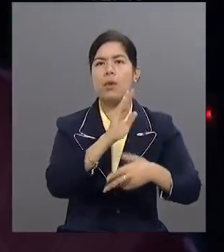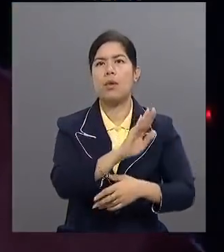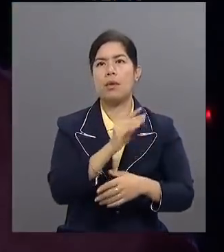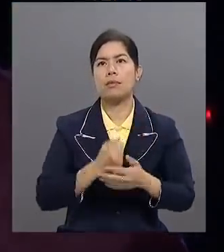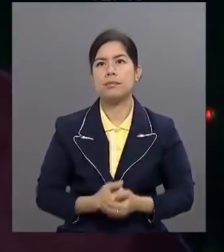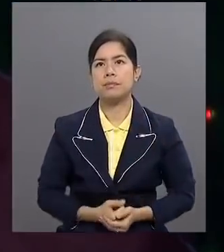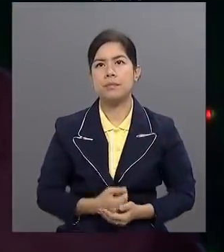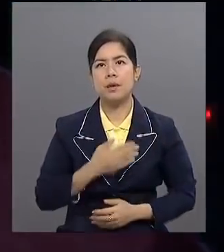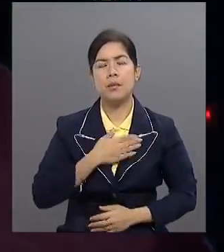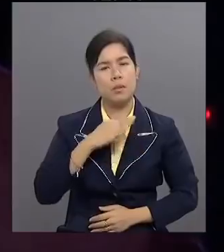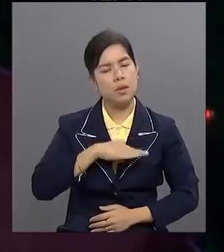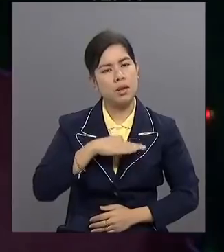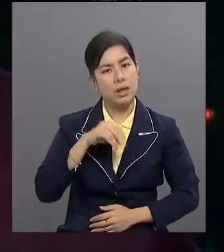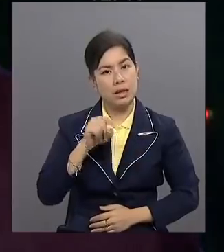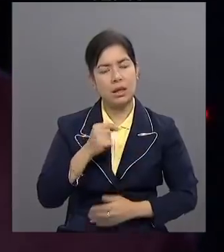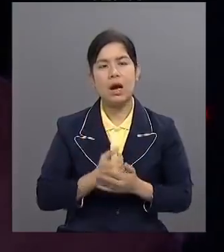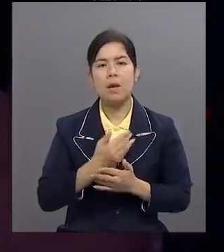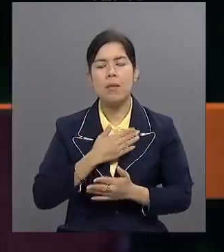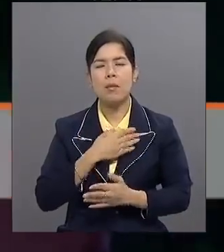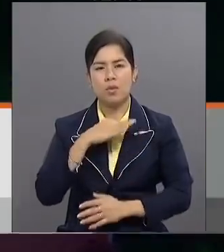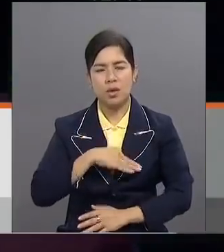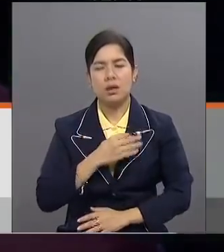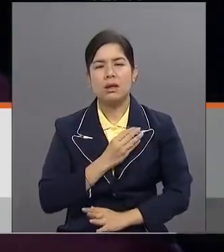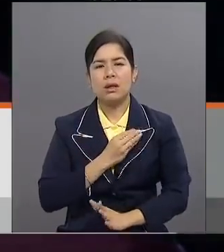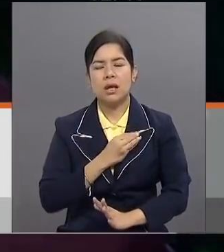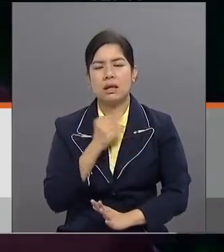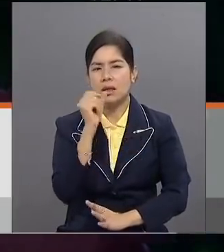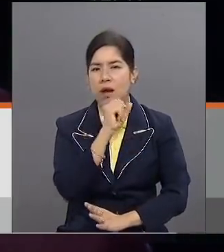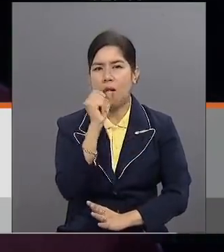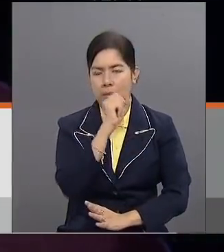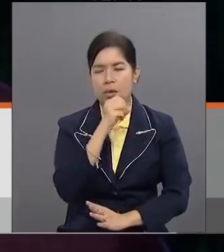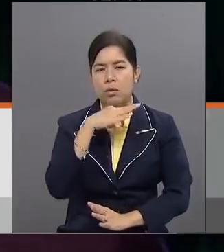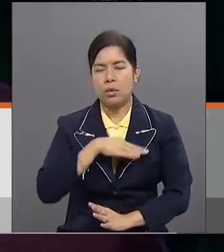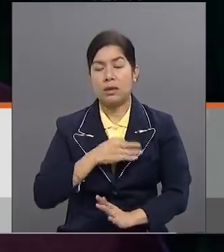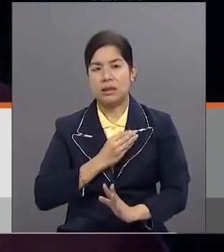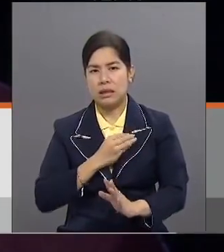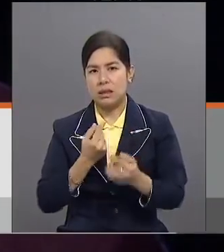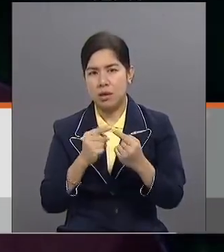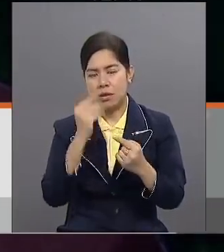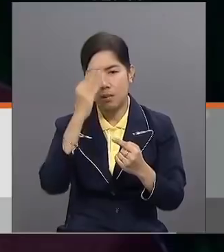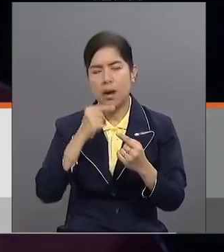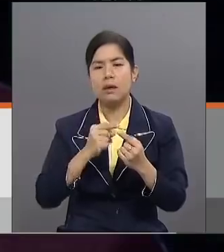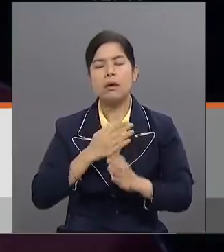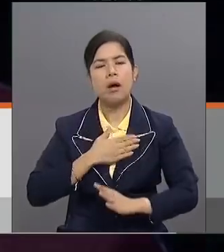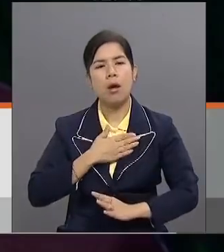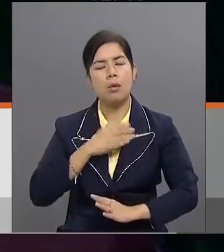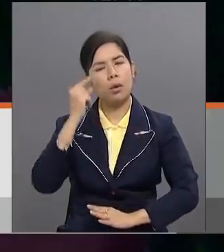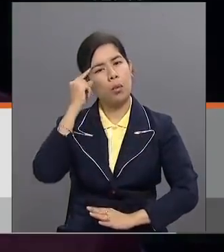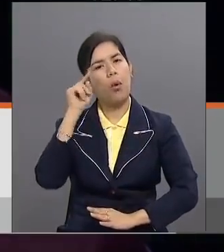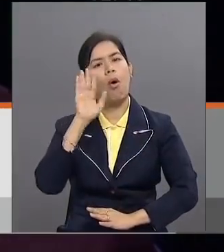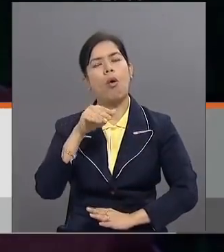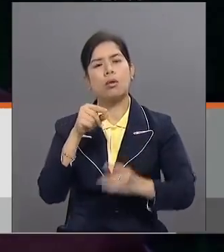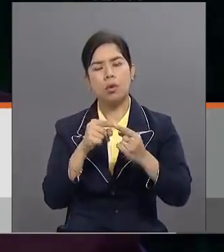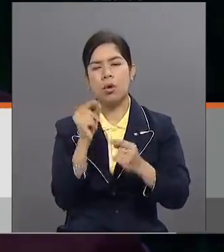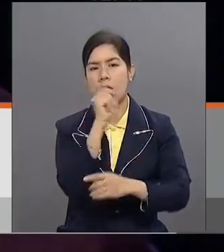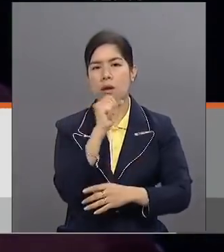เวทีอย่างนี้มันทำให้ผมรู้ว่าแบบผมยังตื่นเต้นกับการร้องเพลงอยู่ตลอดเวลาเหมือนกับว่ามันทำให้เราได้รู้ว่าการร้องเพลงมันทำให้